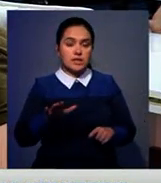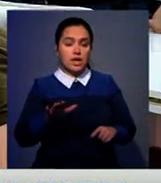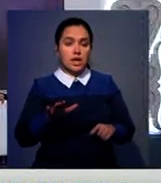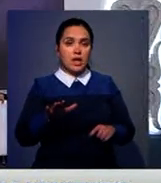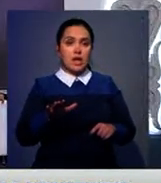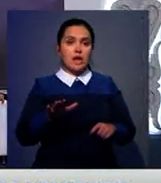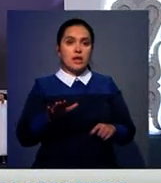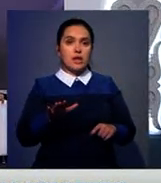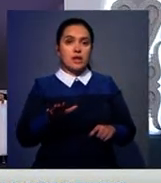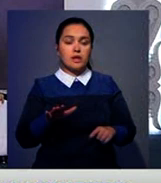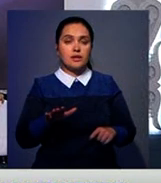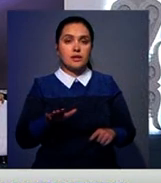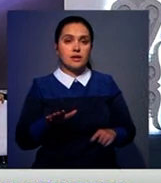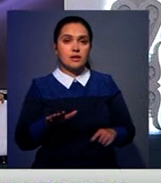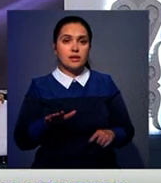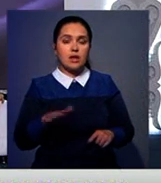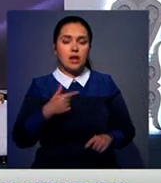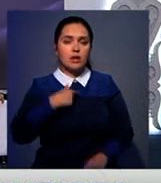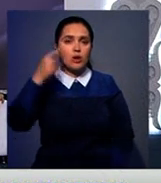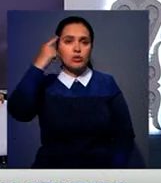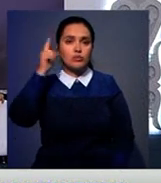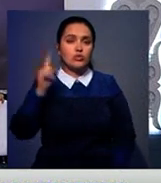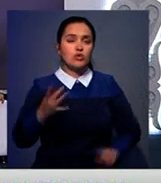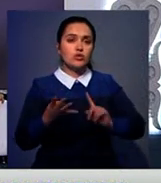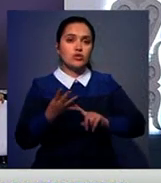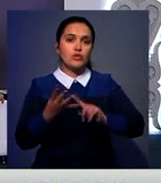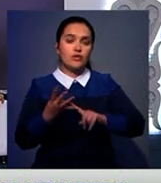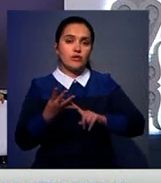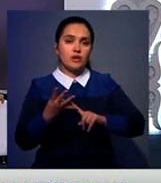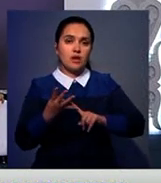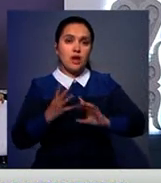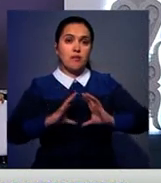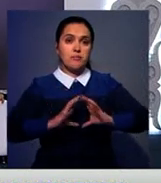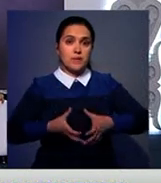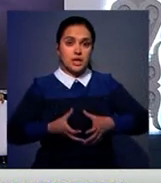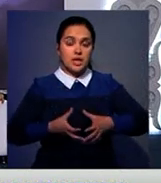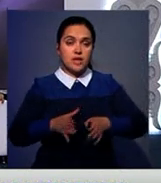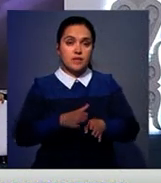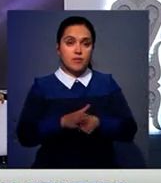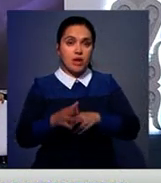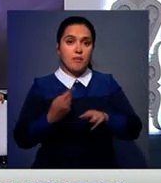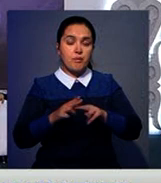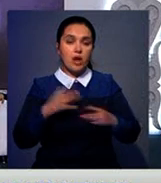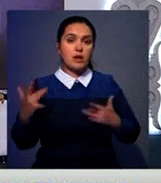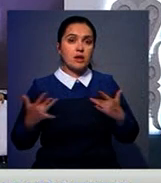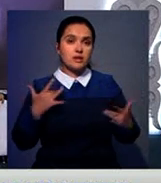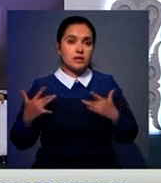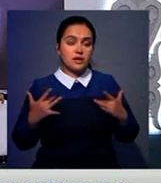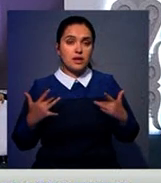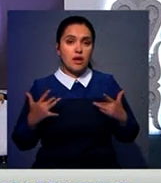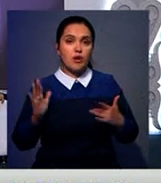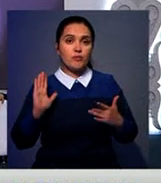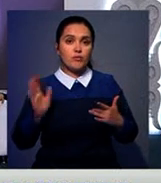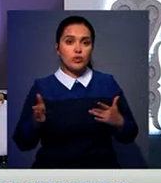оркестров мира. И, ну, я думаю, четвертое, наверное, может быть, в мире исполнение этого концерта